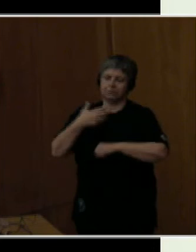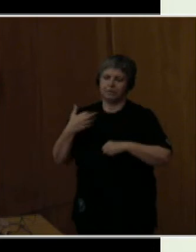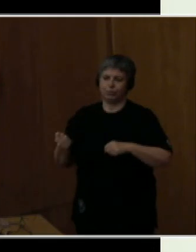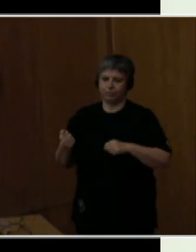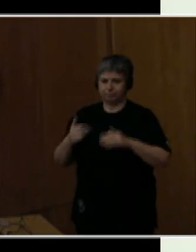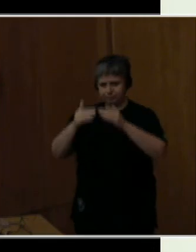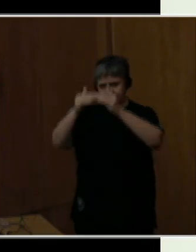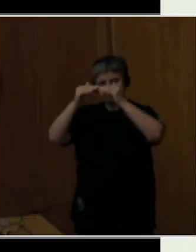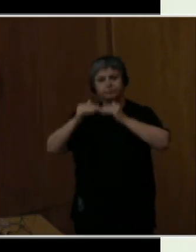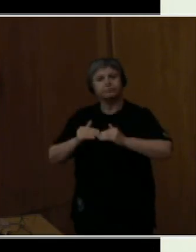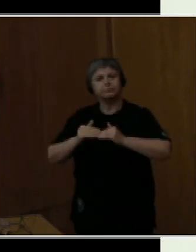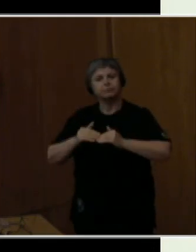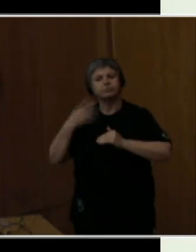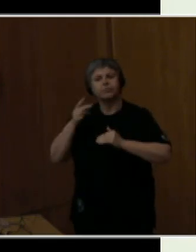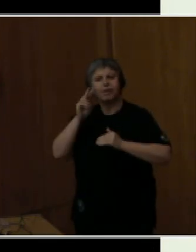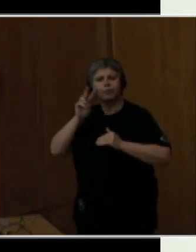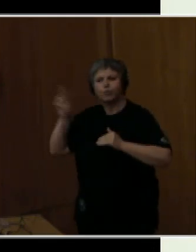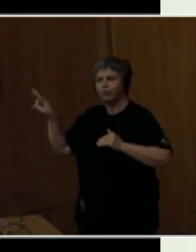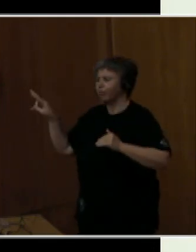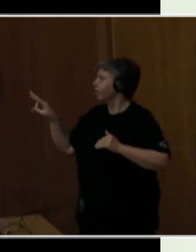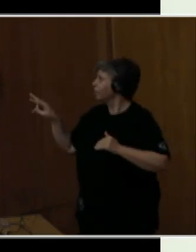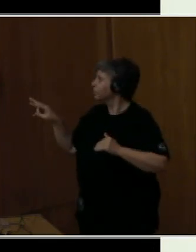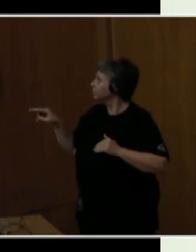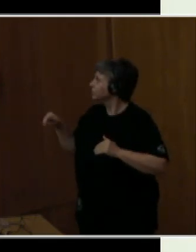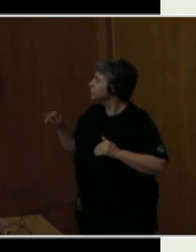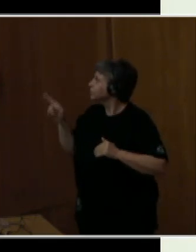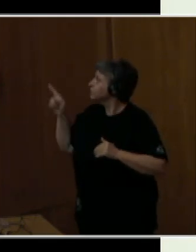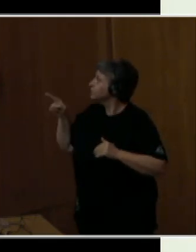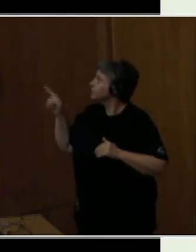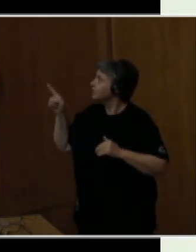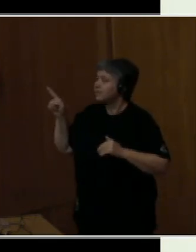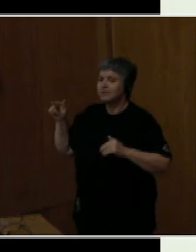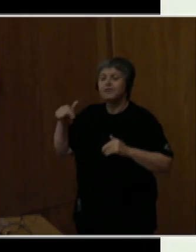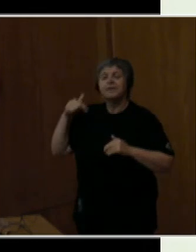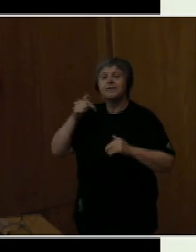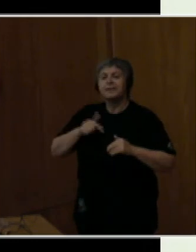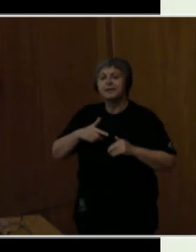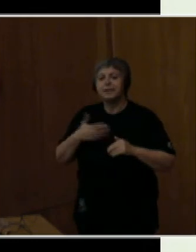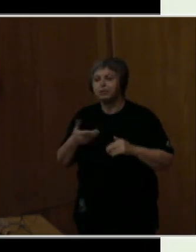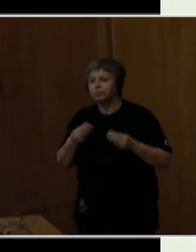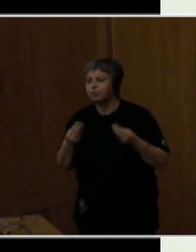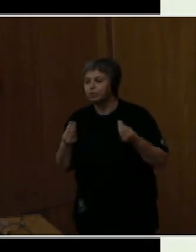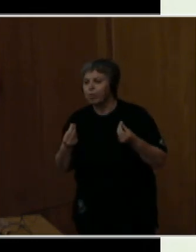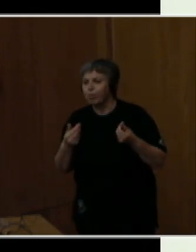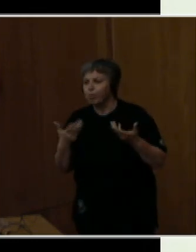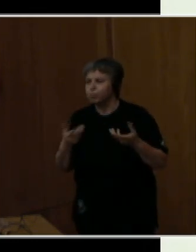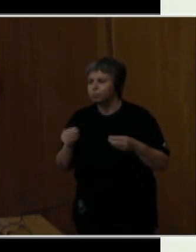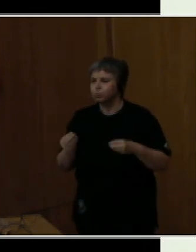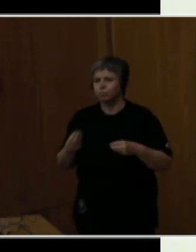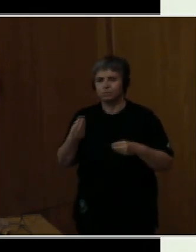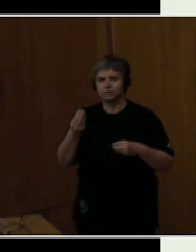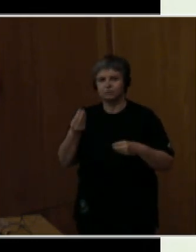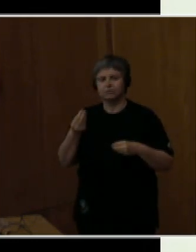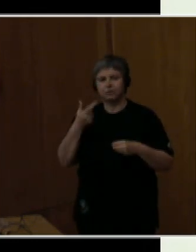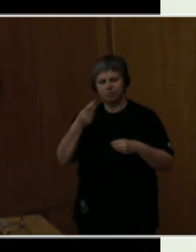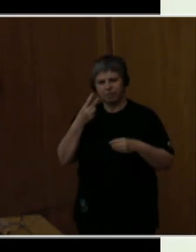γράφημα βλέπουμε την κίνηση και από τις συσκευές από τις οποίες προέρχεται και βλέπετε ότι πάβει πλέον ο